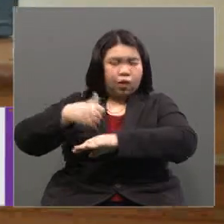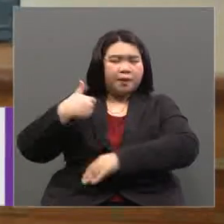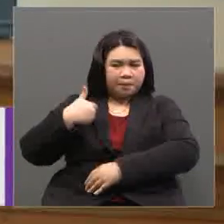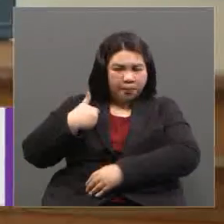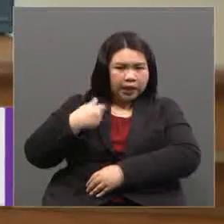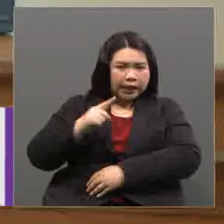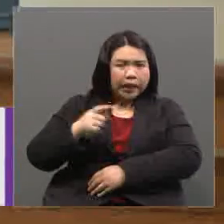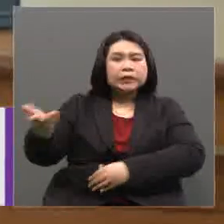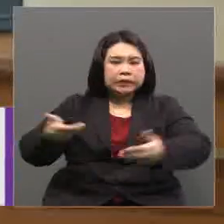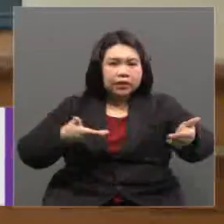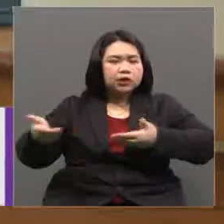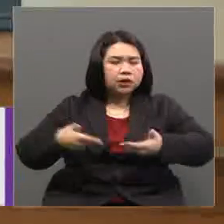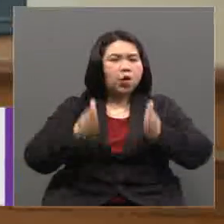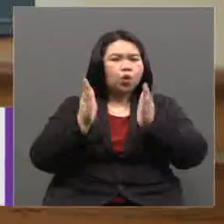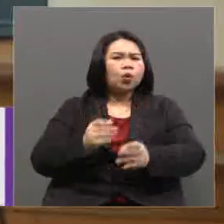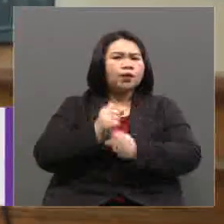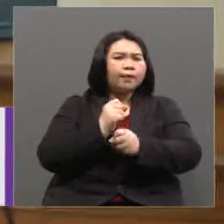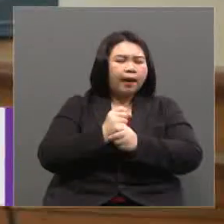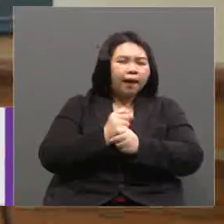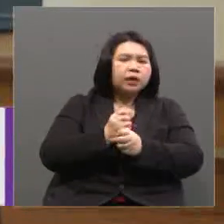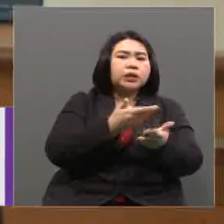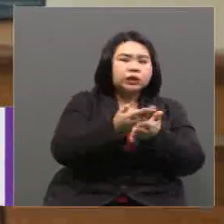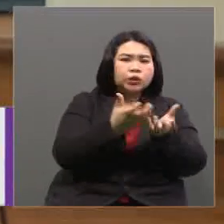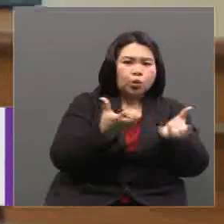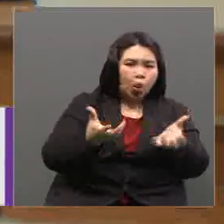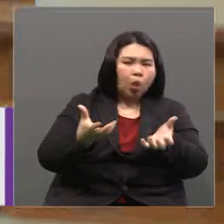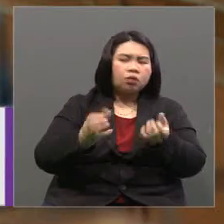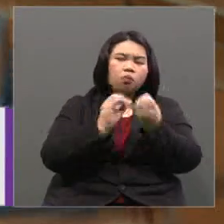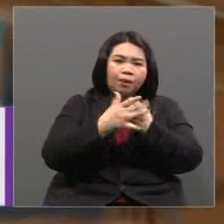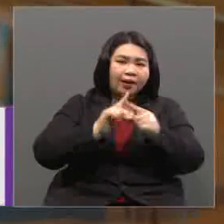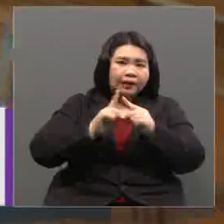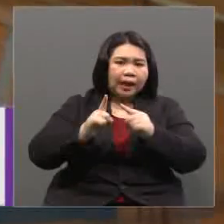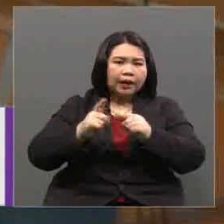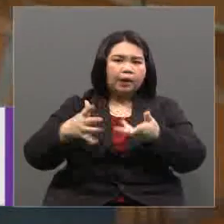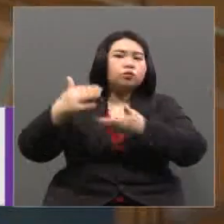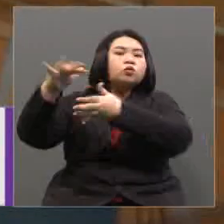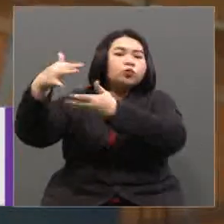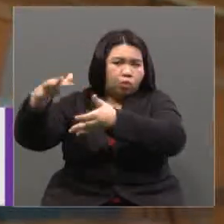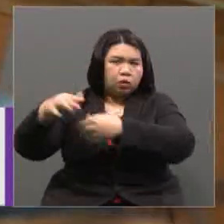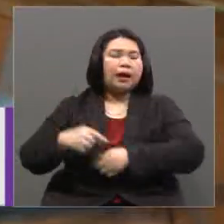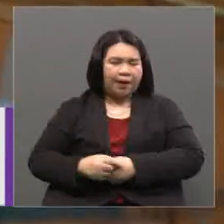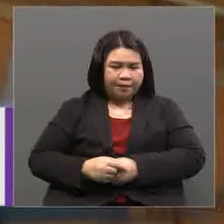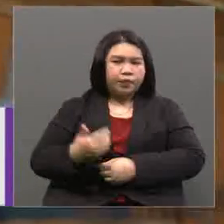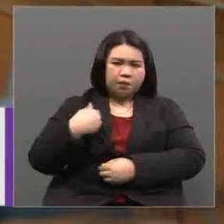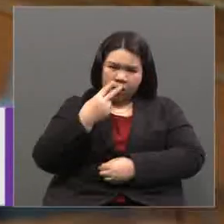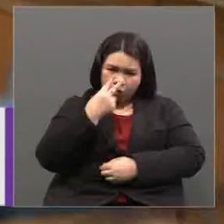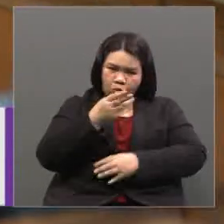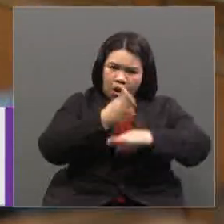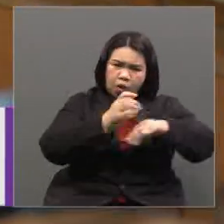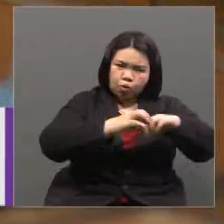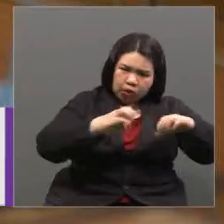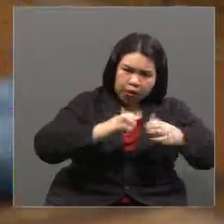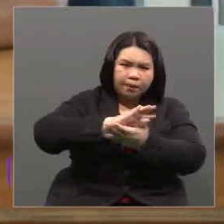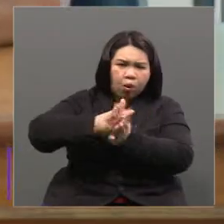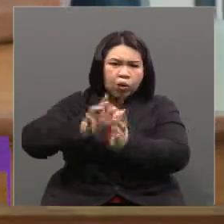ประกอบการส่งออกทุเรียนหรือว่ามาพบปะพูดคุยแล้วก็ติดตามสถานการณ์การรับซื้อทุเรียนและมังคุดในพื้นที่อำเภอ